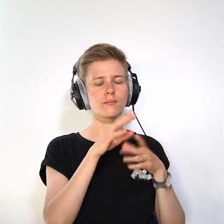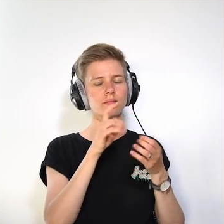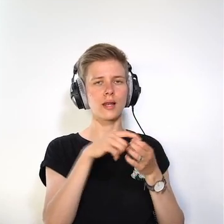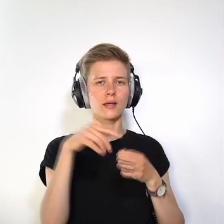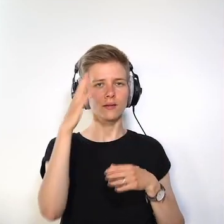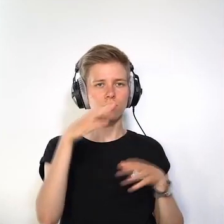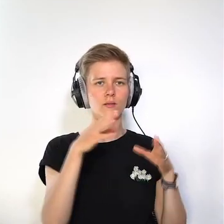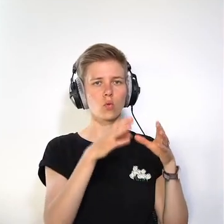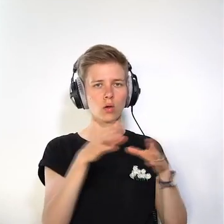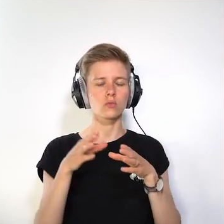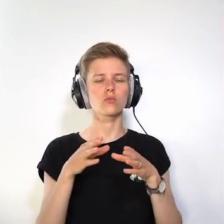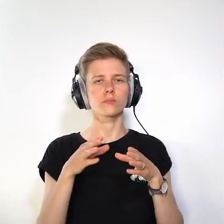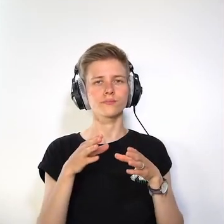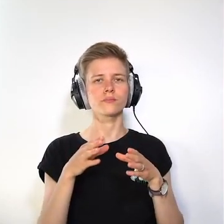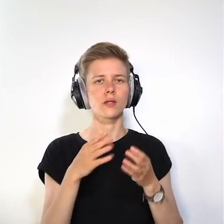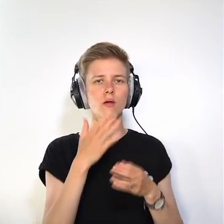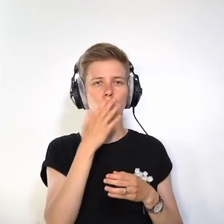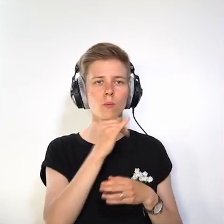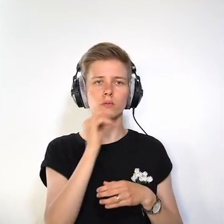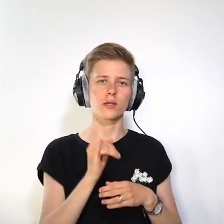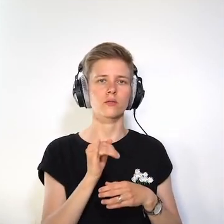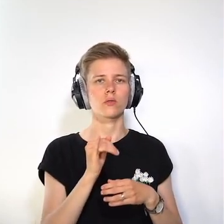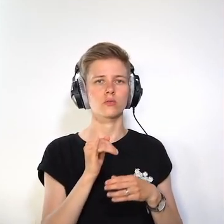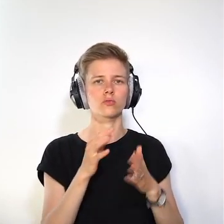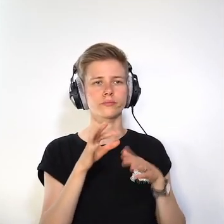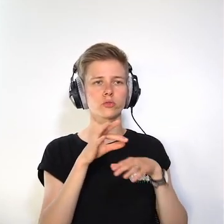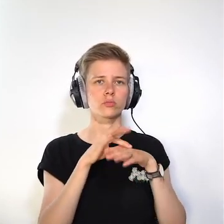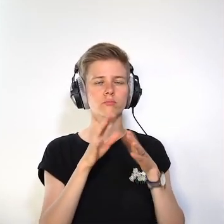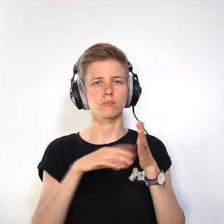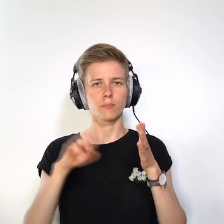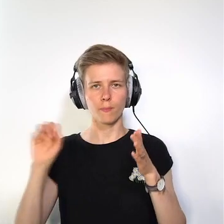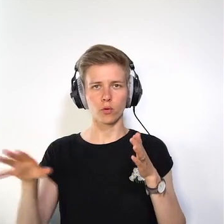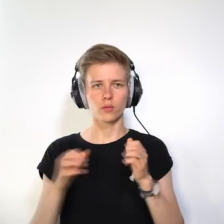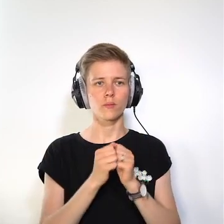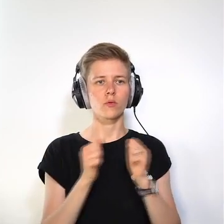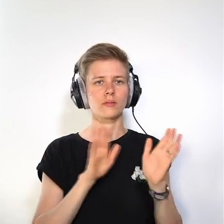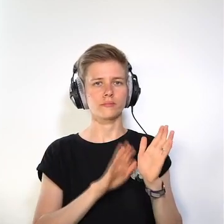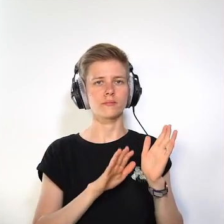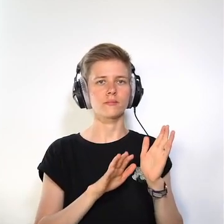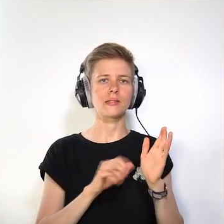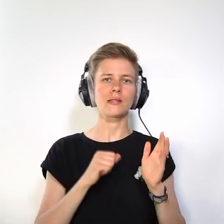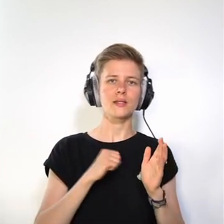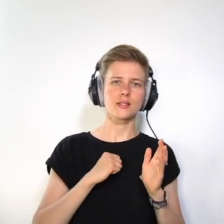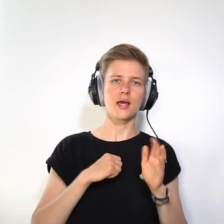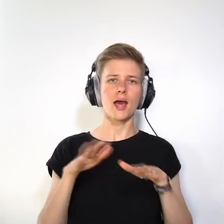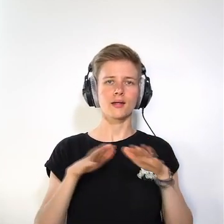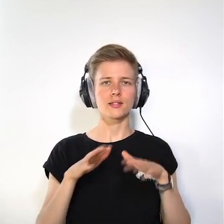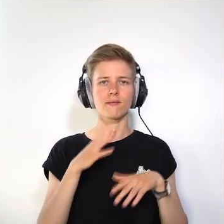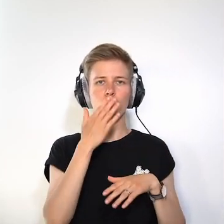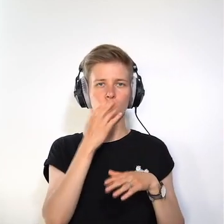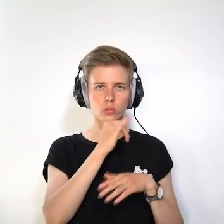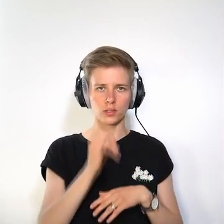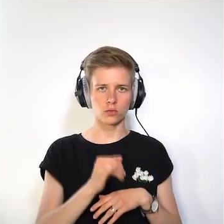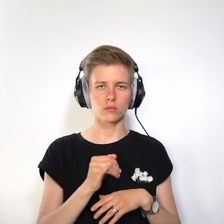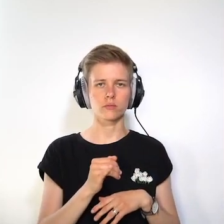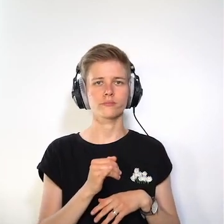lääketieteen luokittelusta homoseksuaalisuus sinällään poistuu tällaisena sairautena, mutta sillä taisi jäädä vielä tämmöinen itseä häiritsevä homoseksuaalisuus, joka